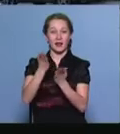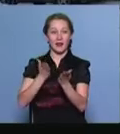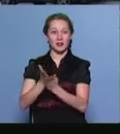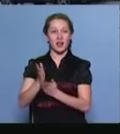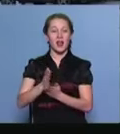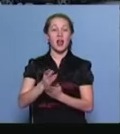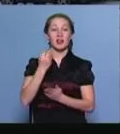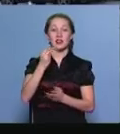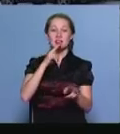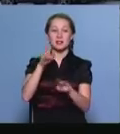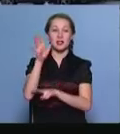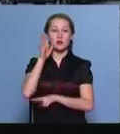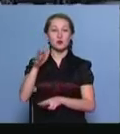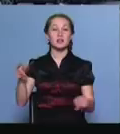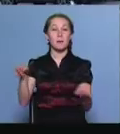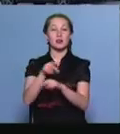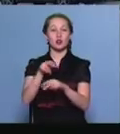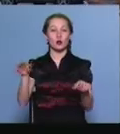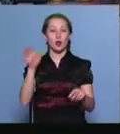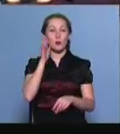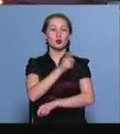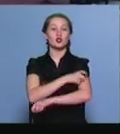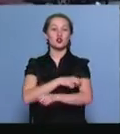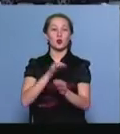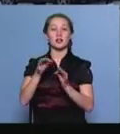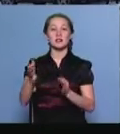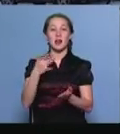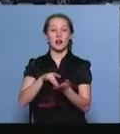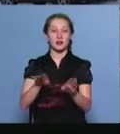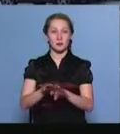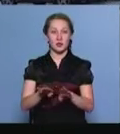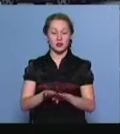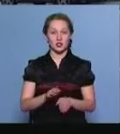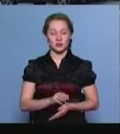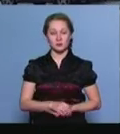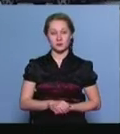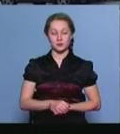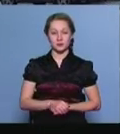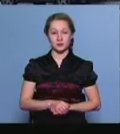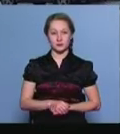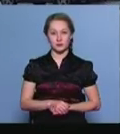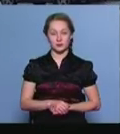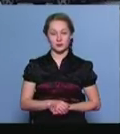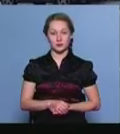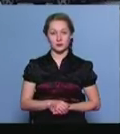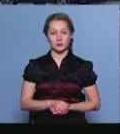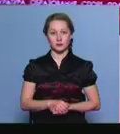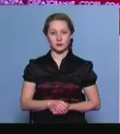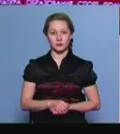внимания пешеходы. Дежурить инспекторы будут и на загородных трассах. Александр Демидов, Руслан Нуриахметов, телеканал «Моя